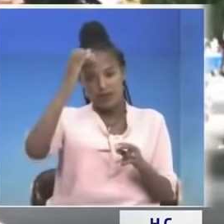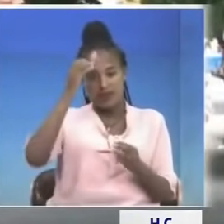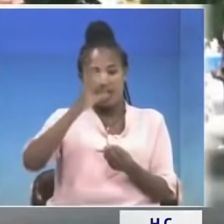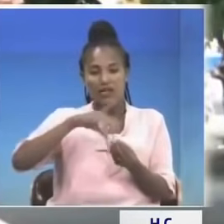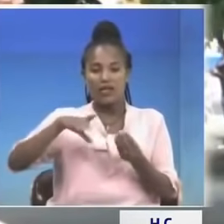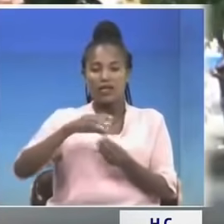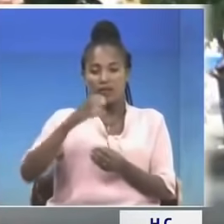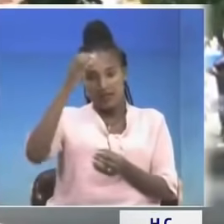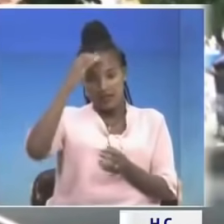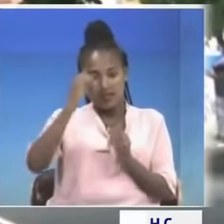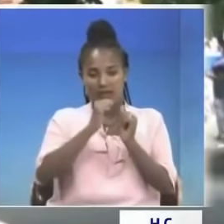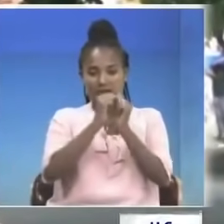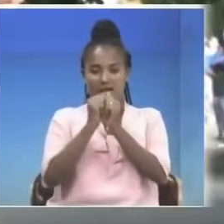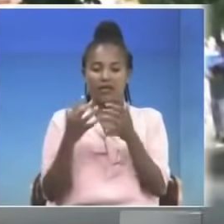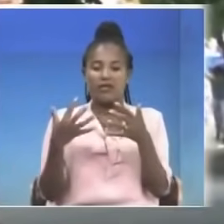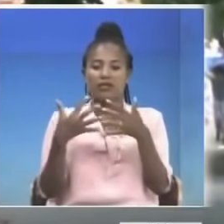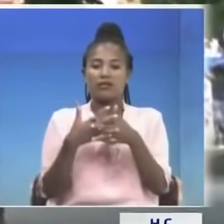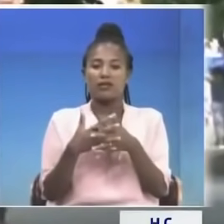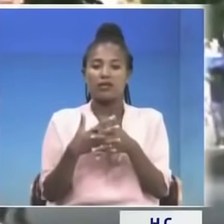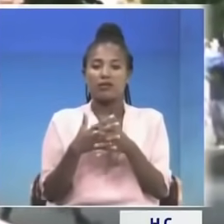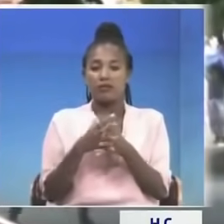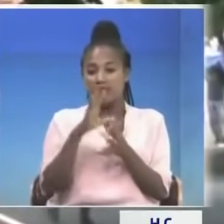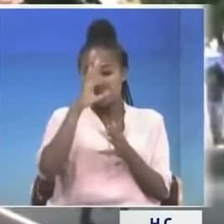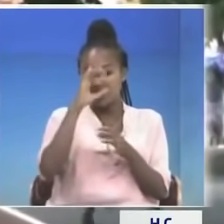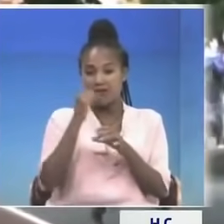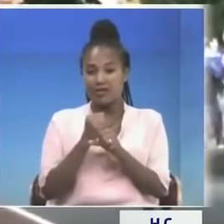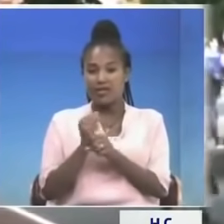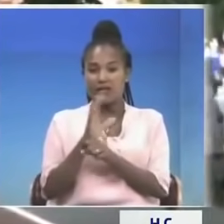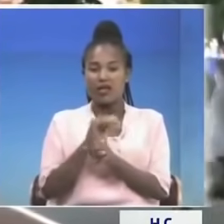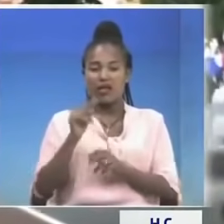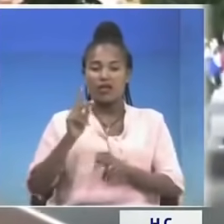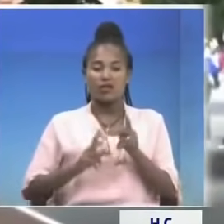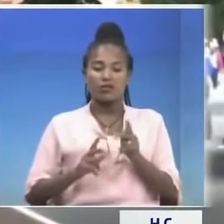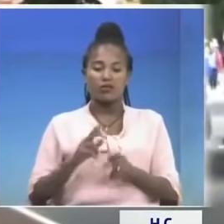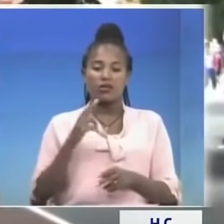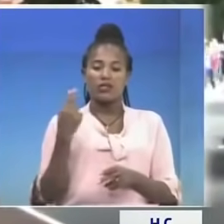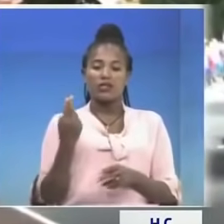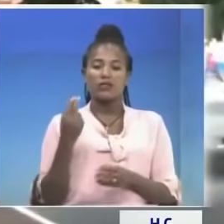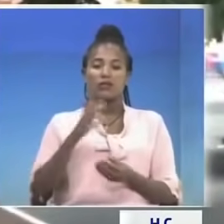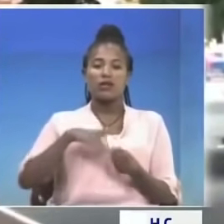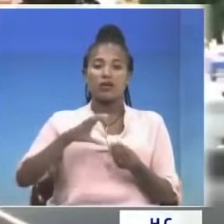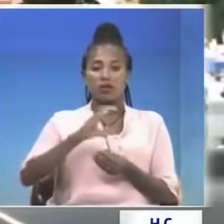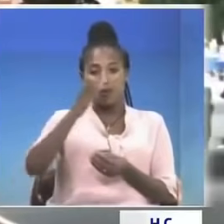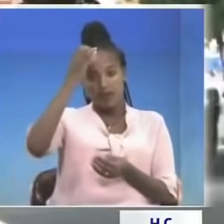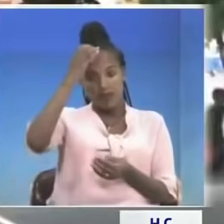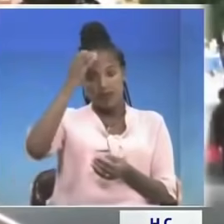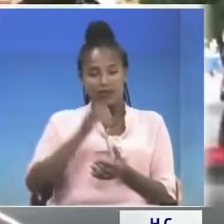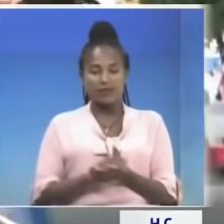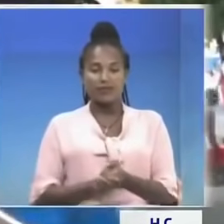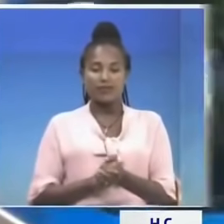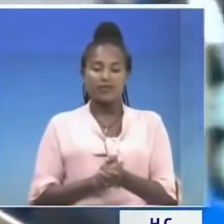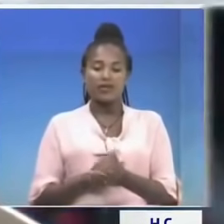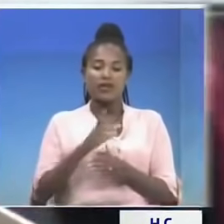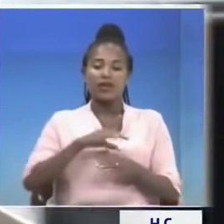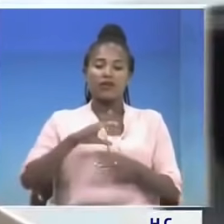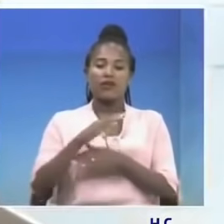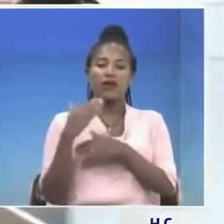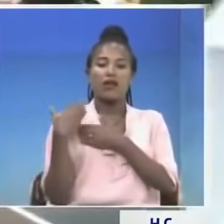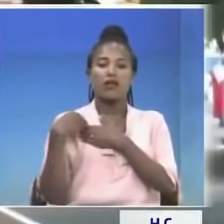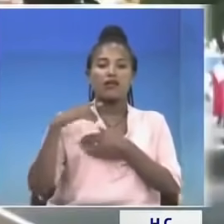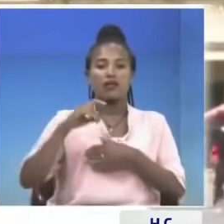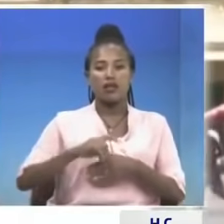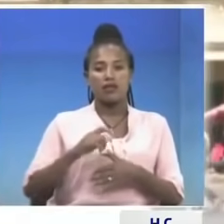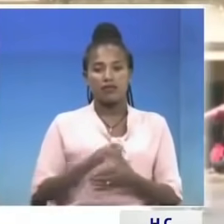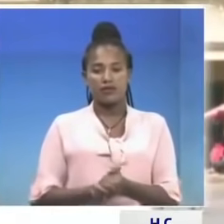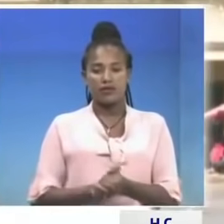የክልል መንግስታትም ጋር እጅ ጥምረት በመፍጠር መስራትና ለህዝቡ ጥቅም እንደ ክልሉ መንግስት ከፍተኛ ኃላፊነት አለበት ብዬ